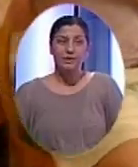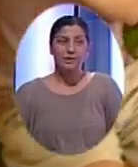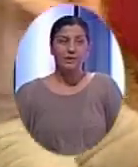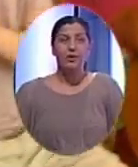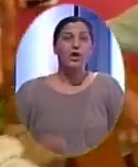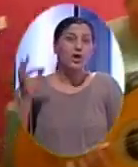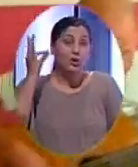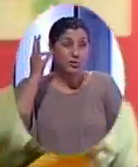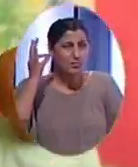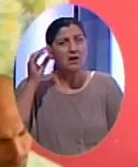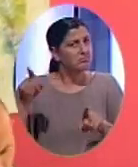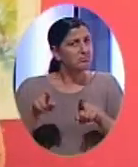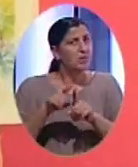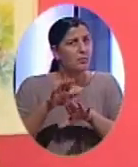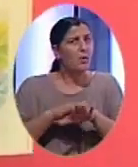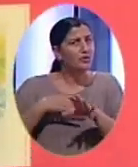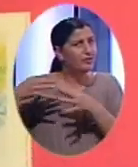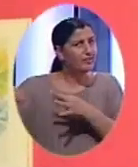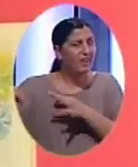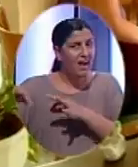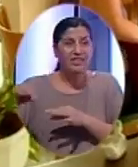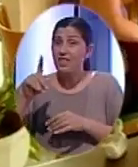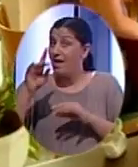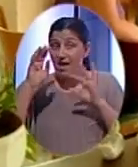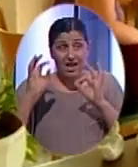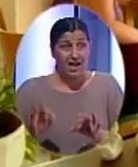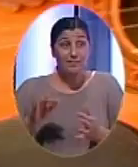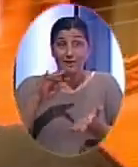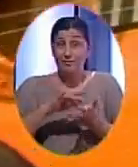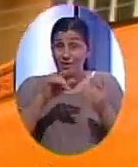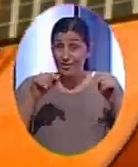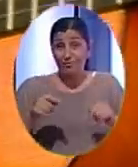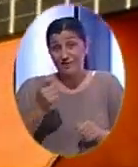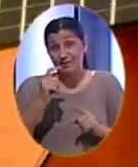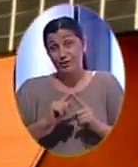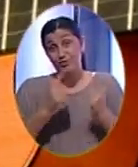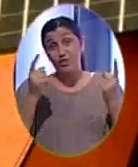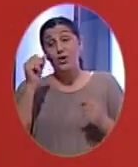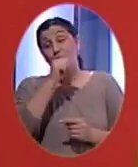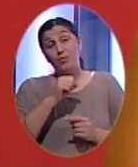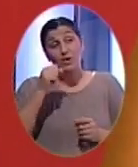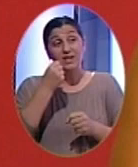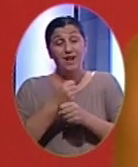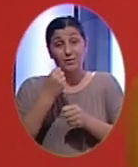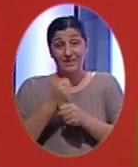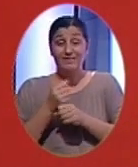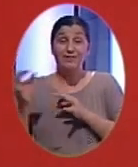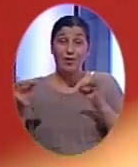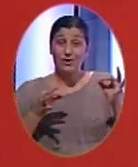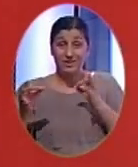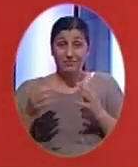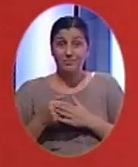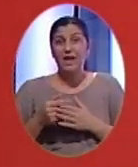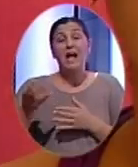נשמע כמו פלמנקו ומרגיש כמעט כמו בספרד, למרות שלהקת אספמיה מגדירה קצת אחרת את המוזיקה שהם עושים ורוקדים.